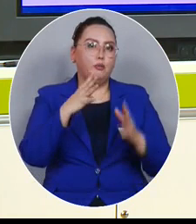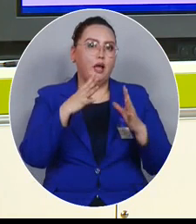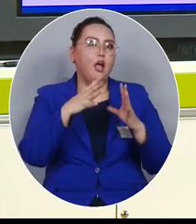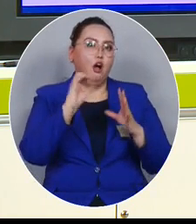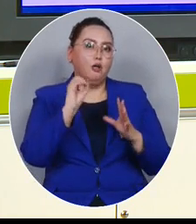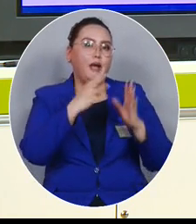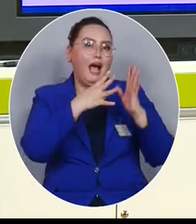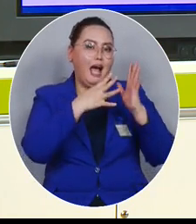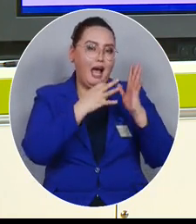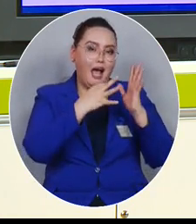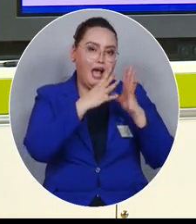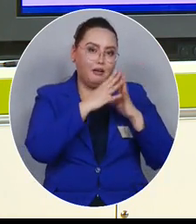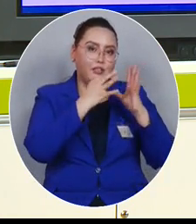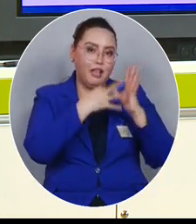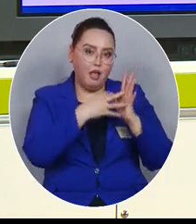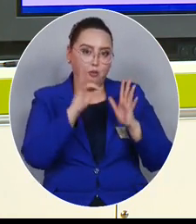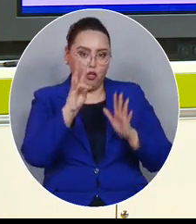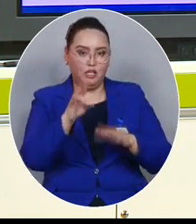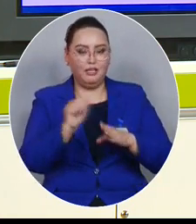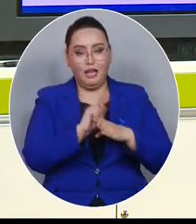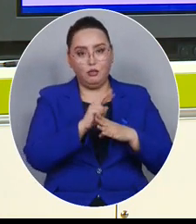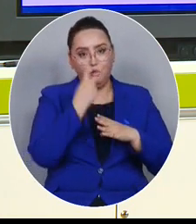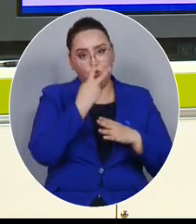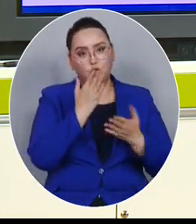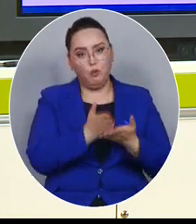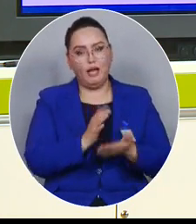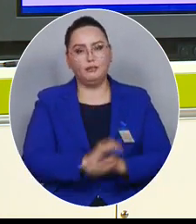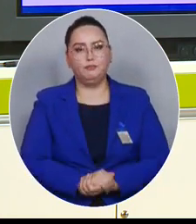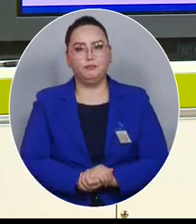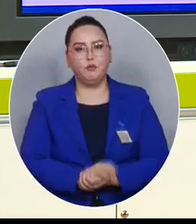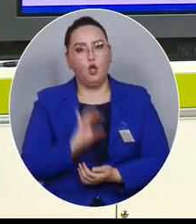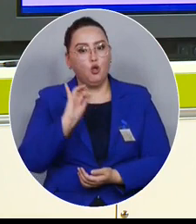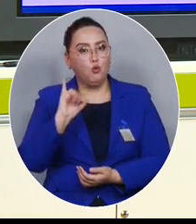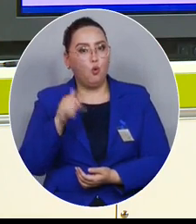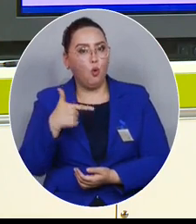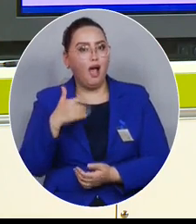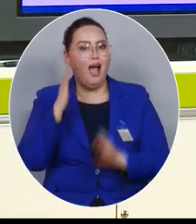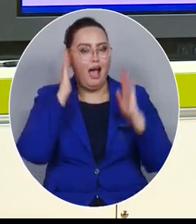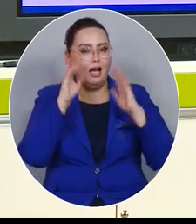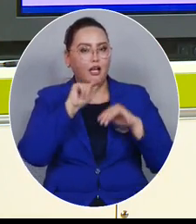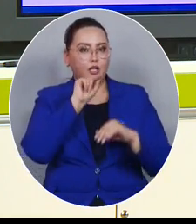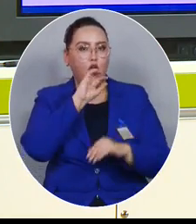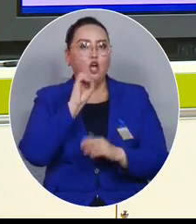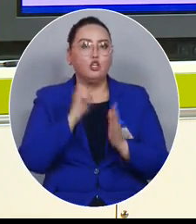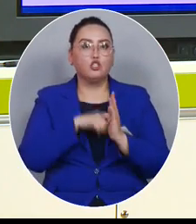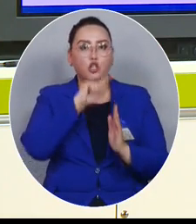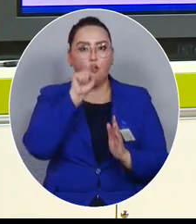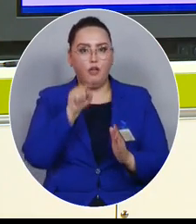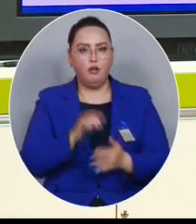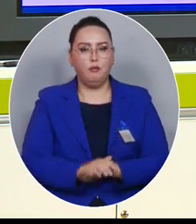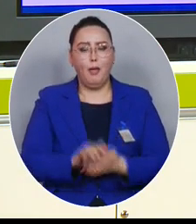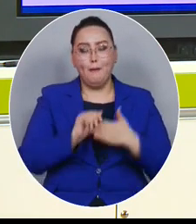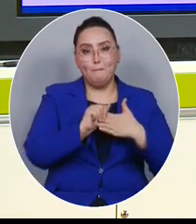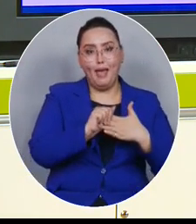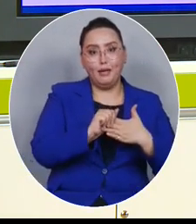та бүхінд эльэсэн дэрэс харчина. Задахиар, энэг бүглхиин дултбэд яг юг анхархэстоу, энээг бааримтэий эхэуан, өрөнсайхний эхэуан